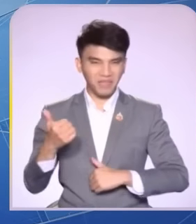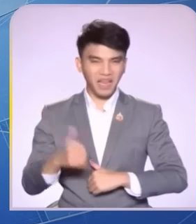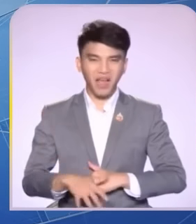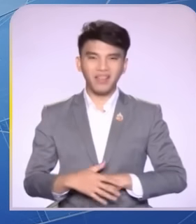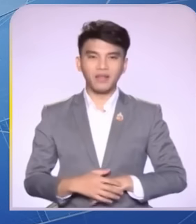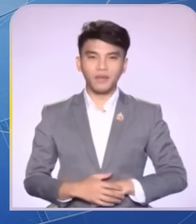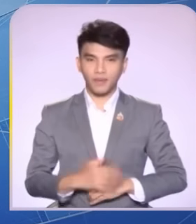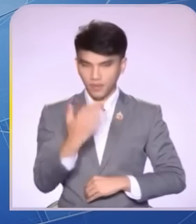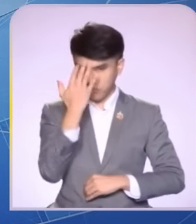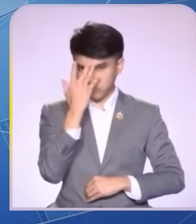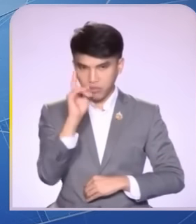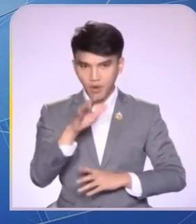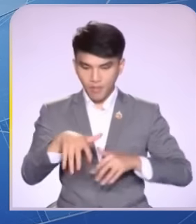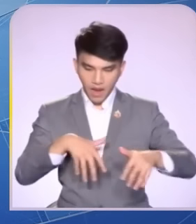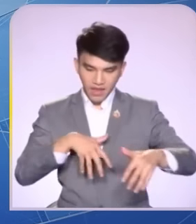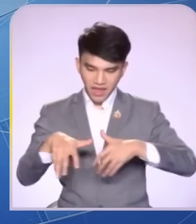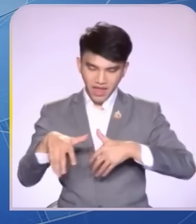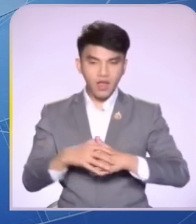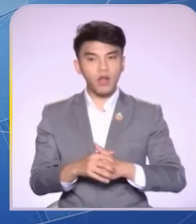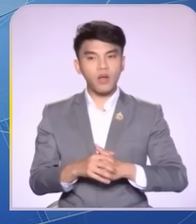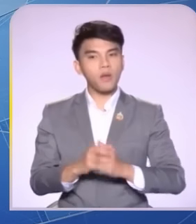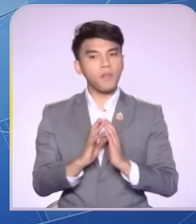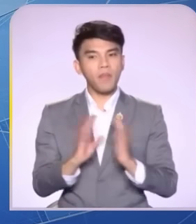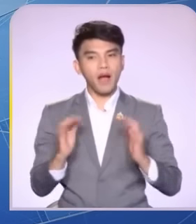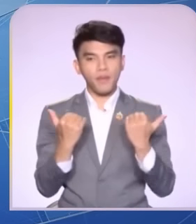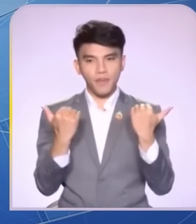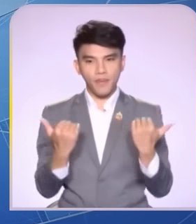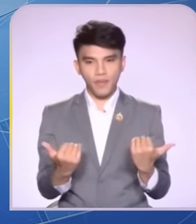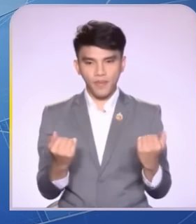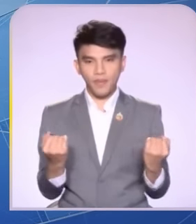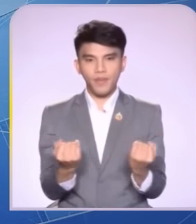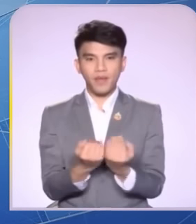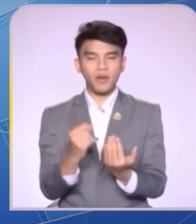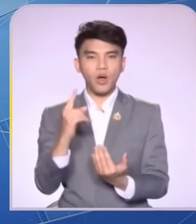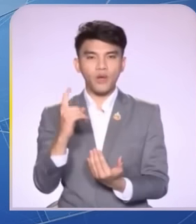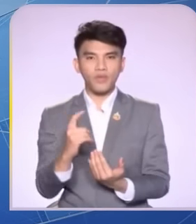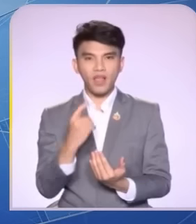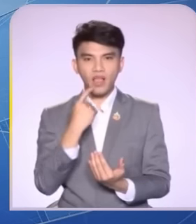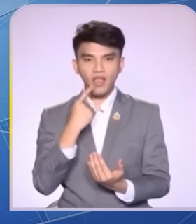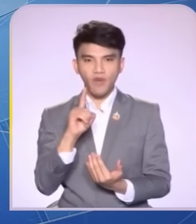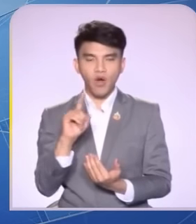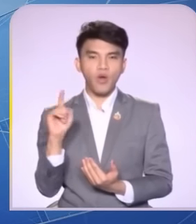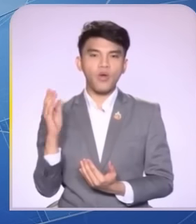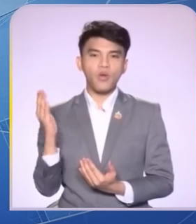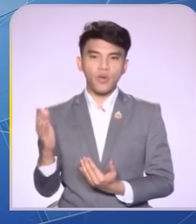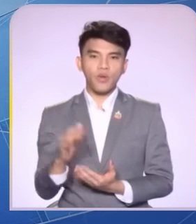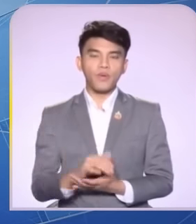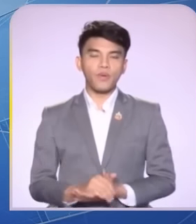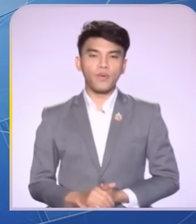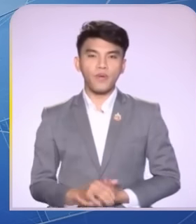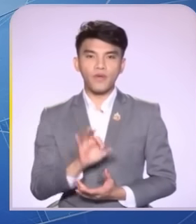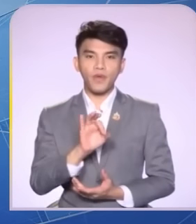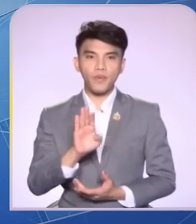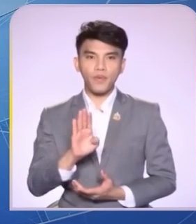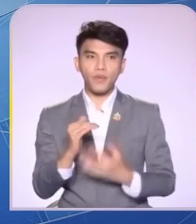พูดเนื่องจากว่าประชาชนจำนวนมากเสียหายฮะเขาเลยมาร้องในประเด็นนี้คุณผู้ชมเ